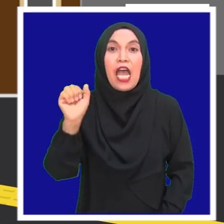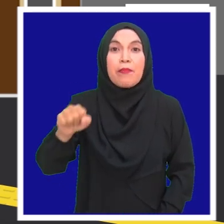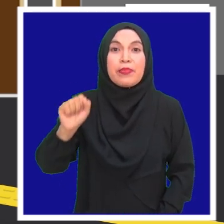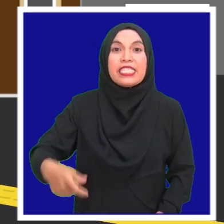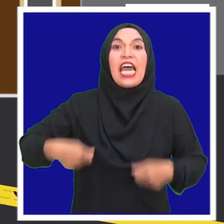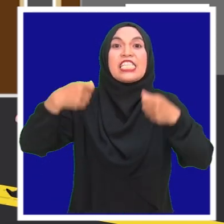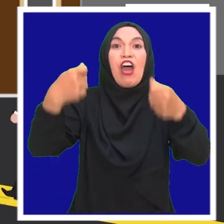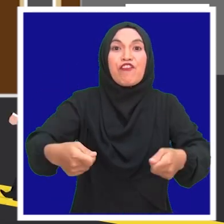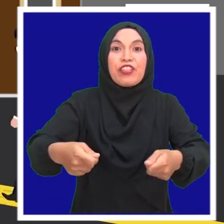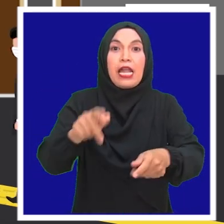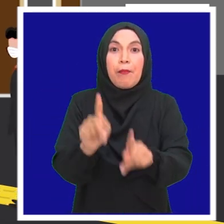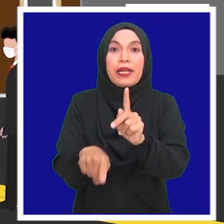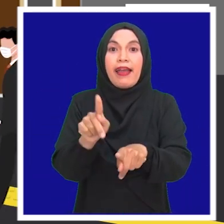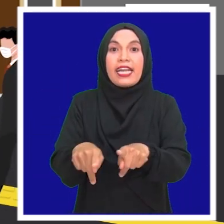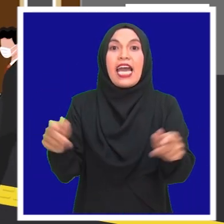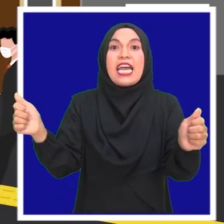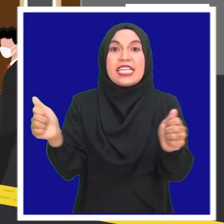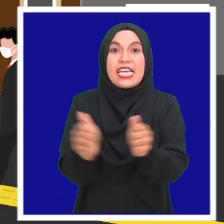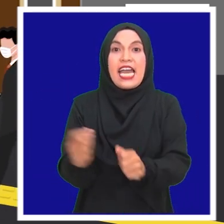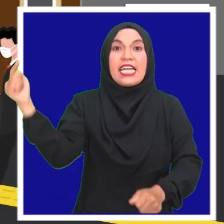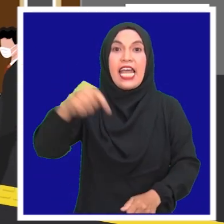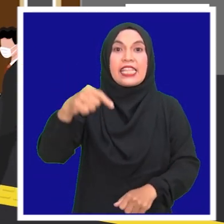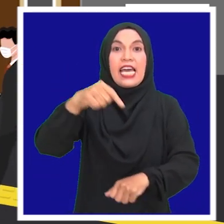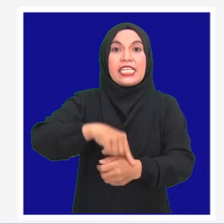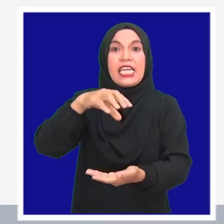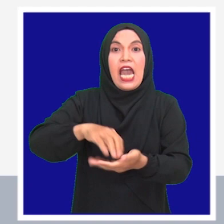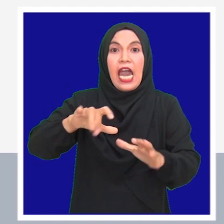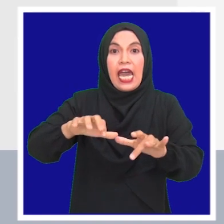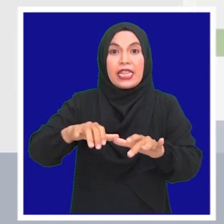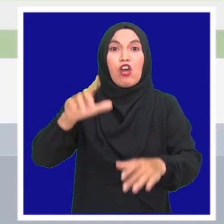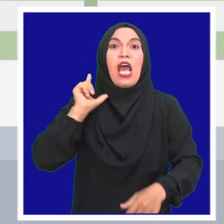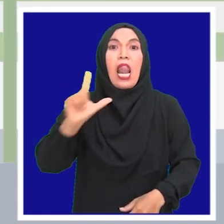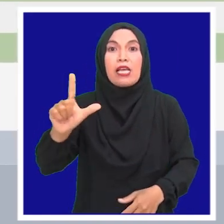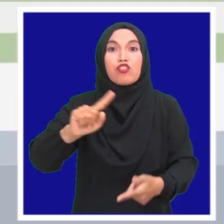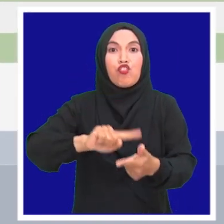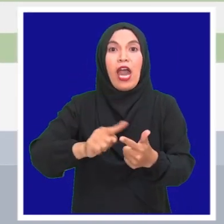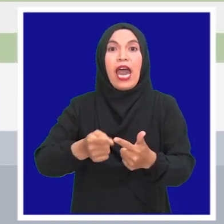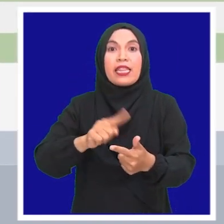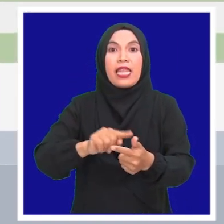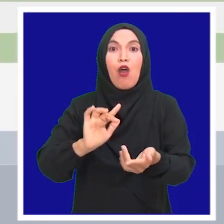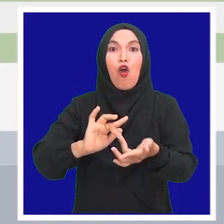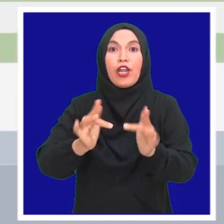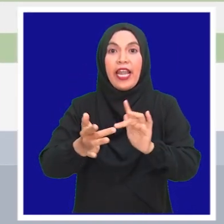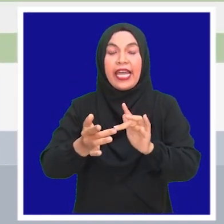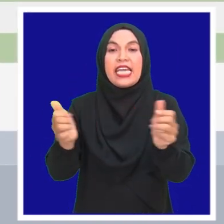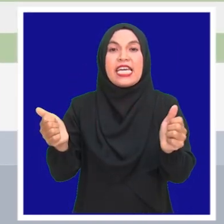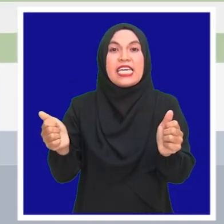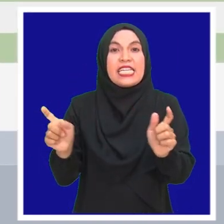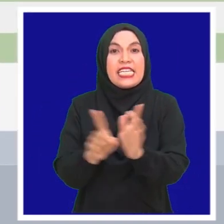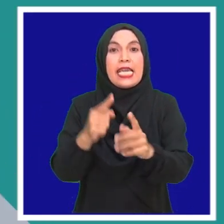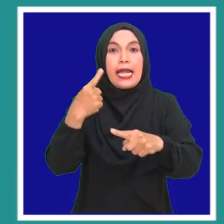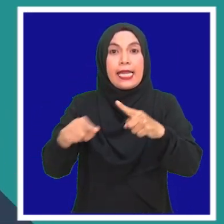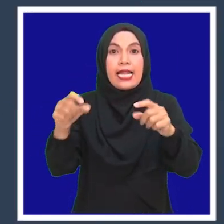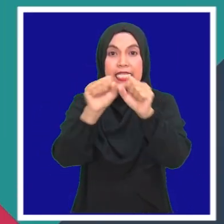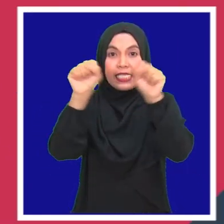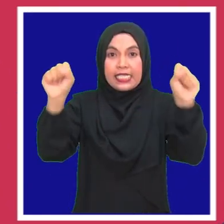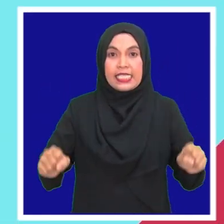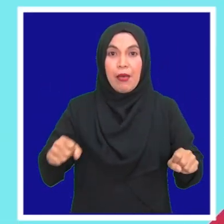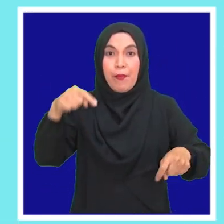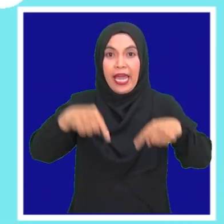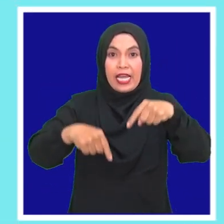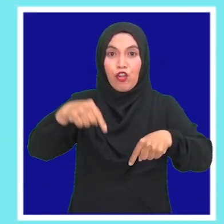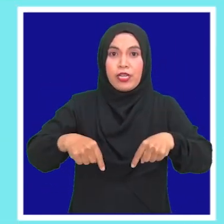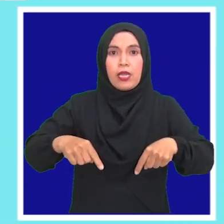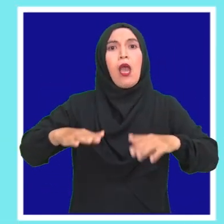ku cara dongkap ka kantor pengadilan, secara langsung atanapi secara online anu dikenal ku sistem